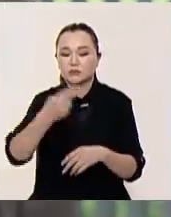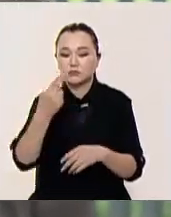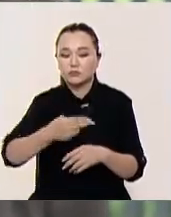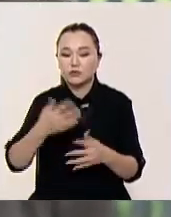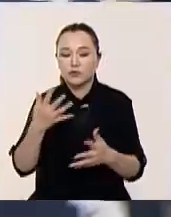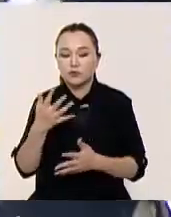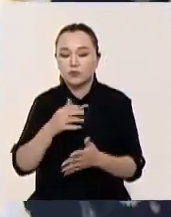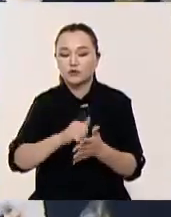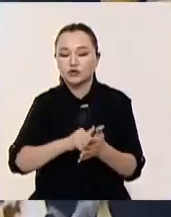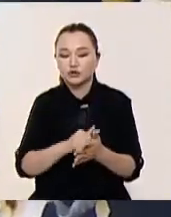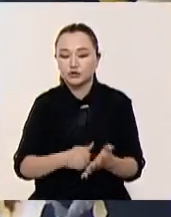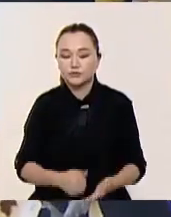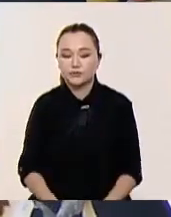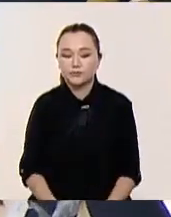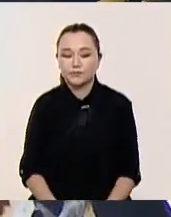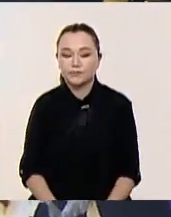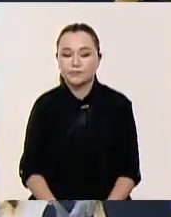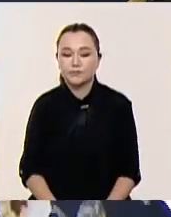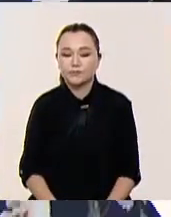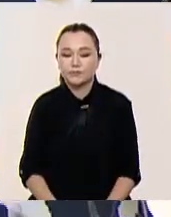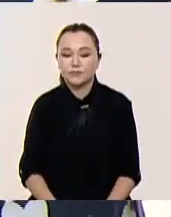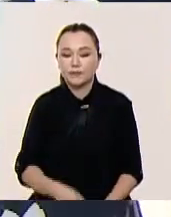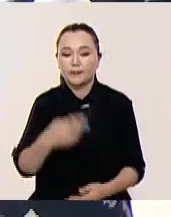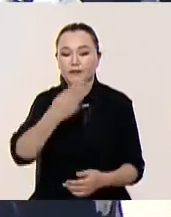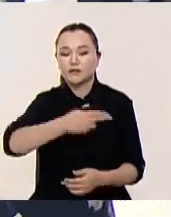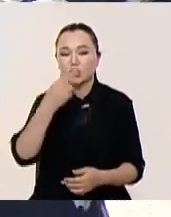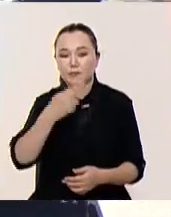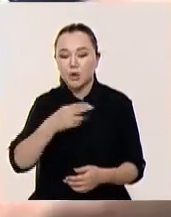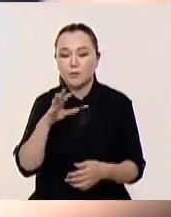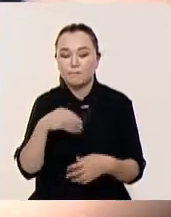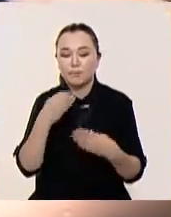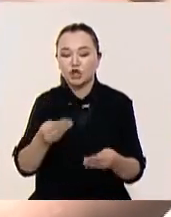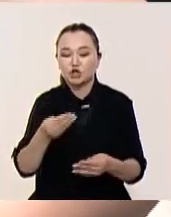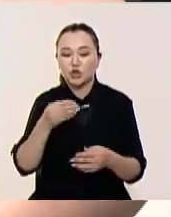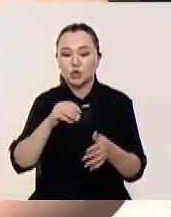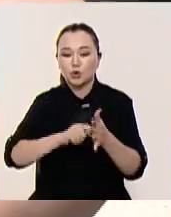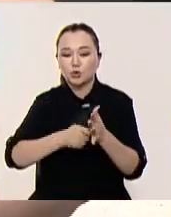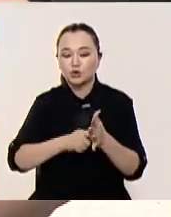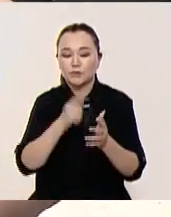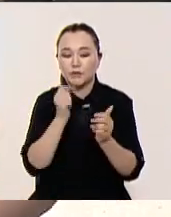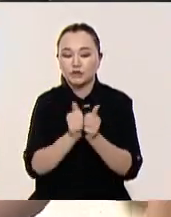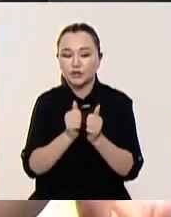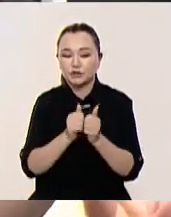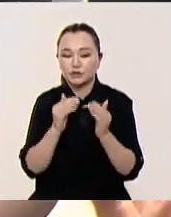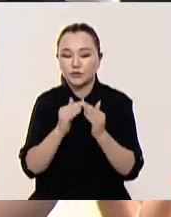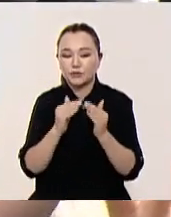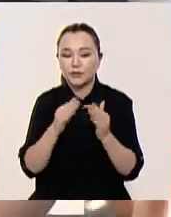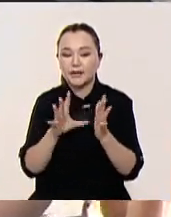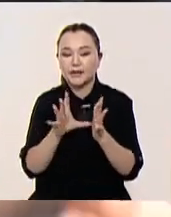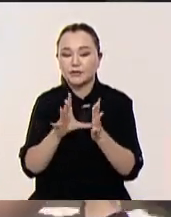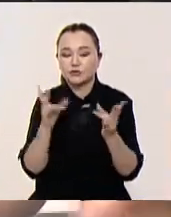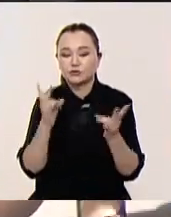каком основании? Как возможно решение? Поставить шлагбаум и выдать ключи жителям близлежащих домов, электронные.